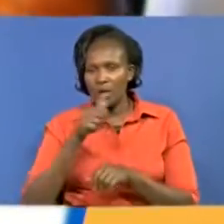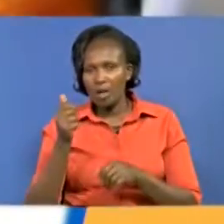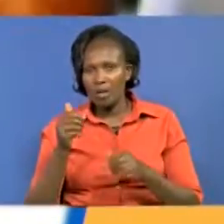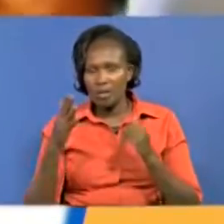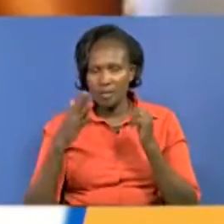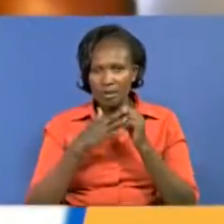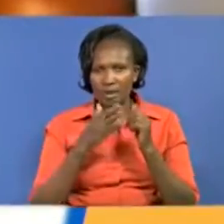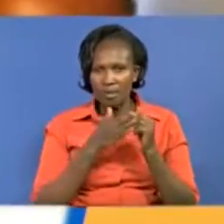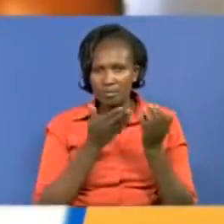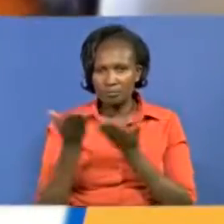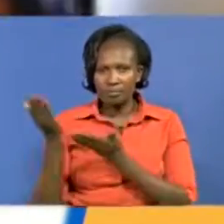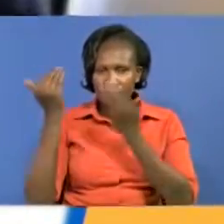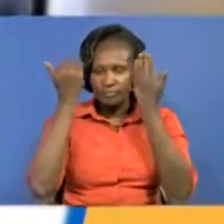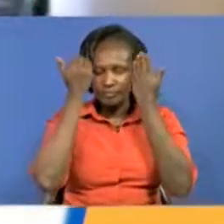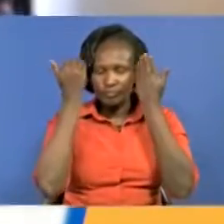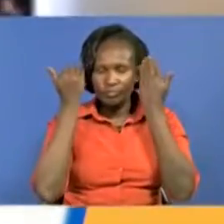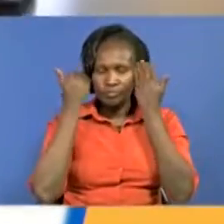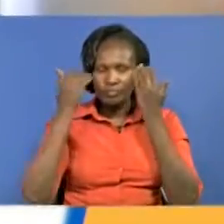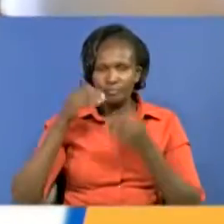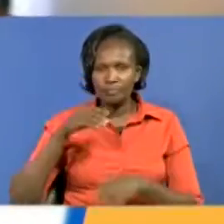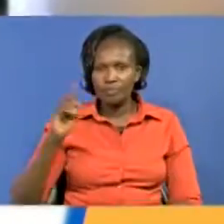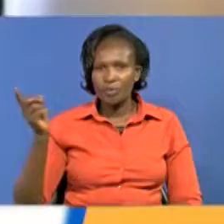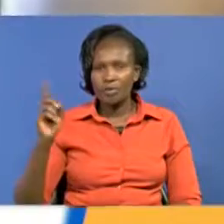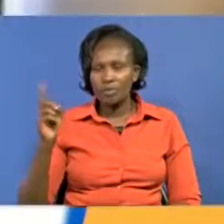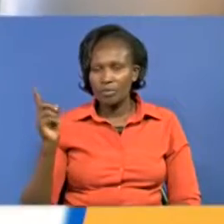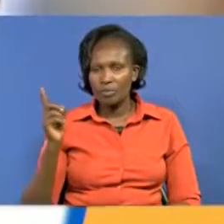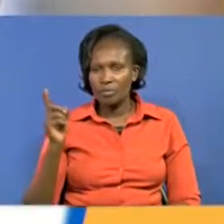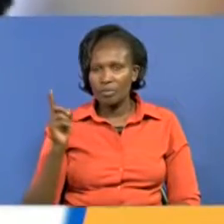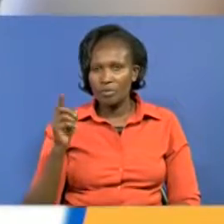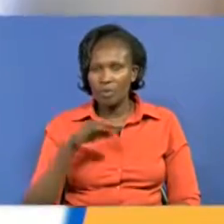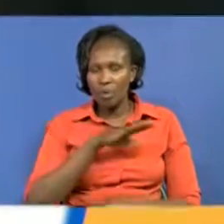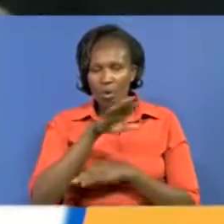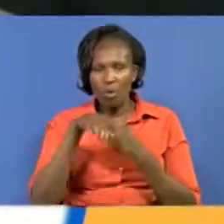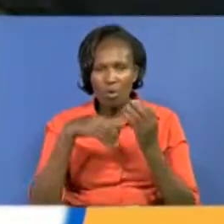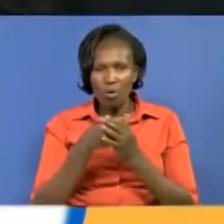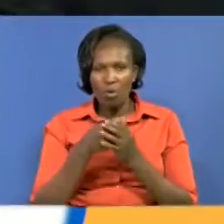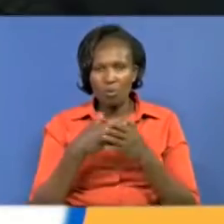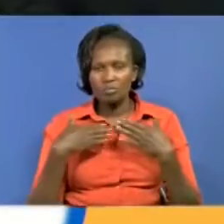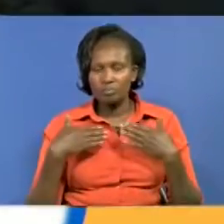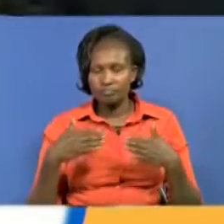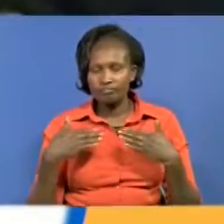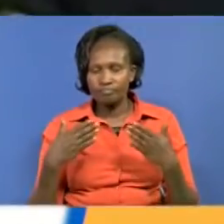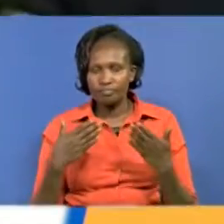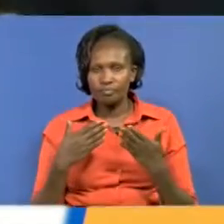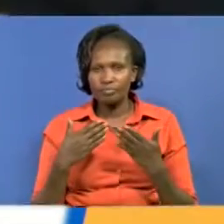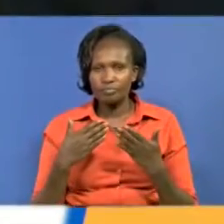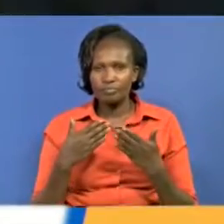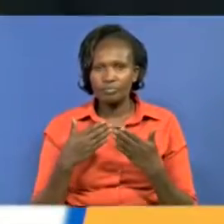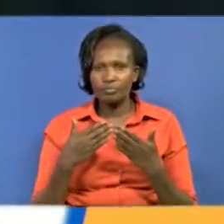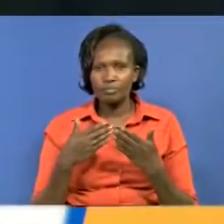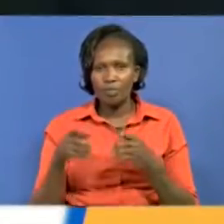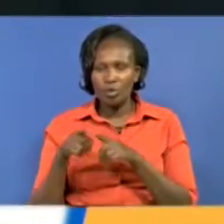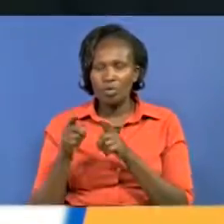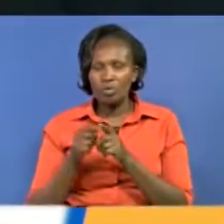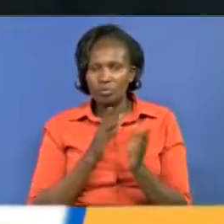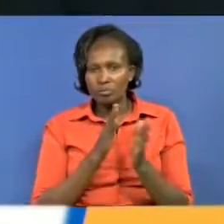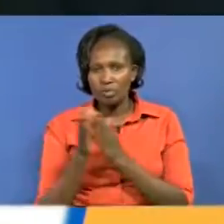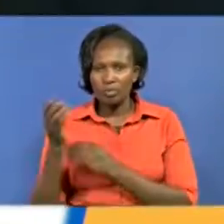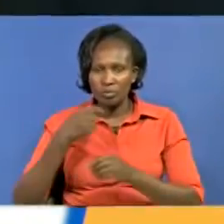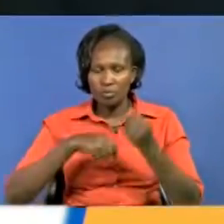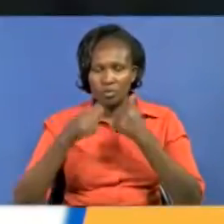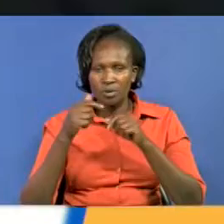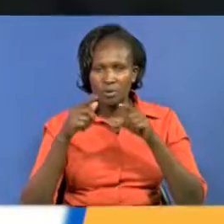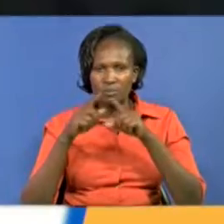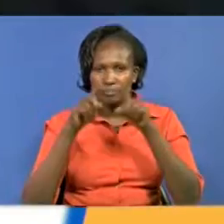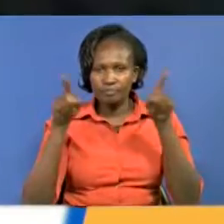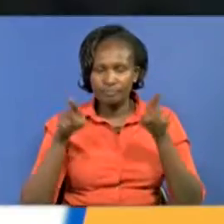9 walifika katika mahakama ya Milimani jijini Nairobi. Washikio hao wote walikanusha mashtaka uhalifu wa uchumi na kula njama ya kununua transformers